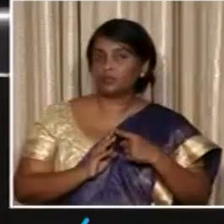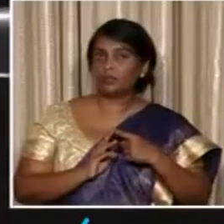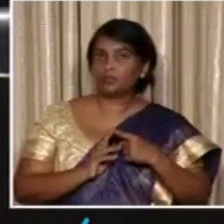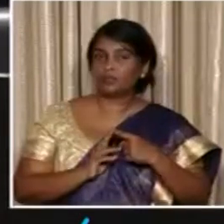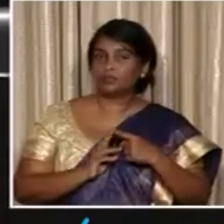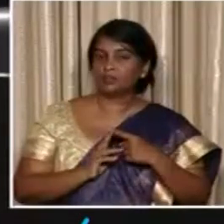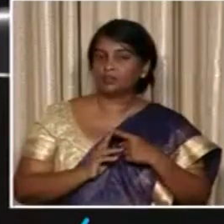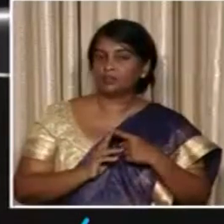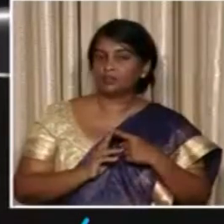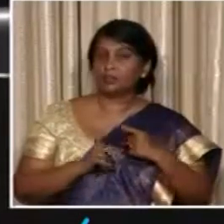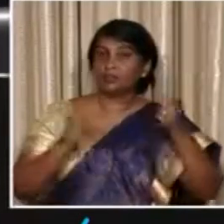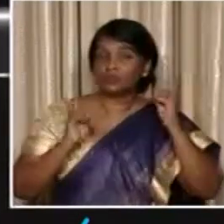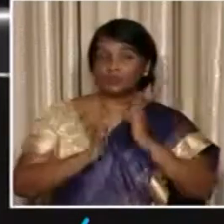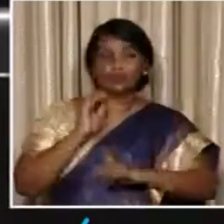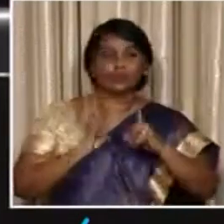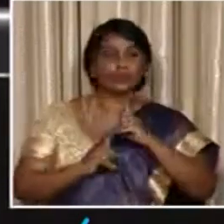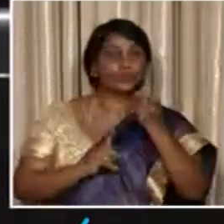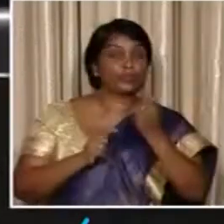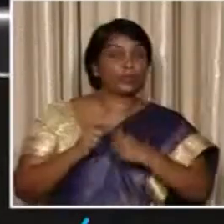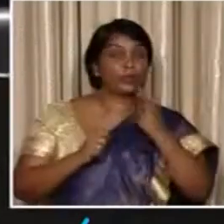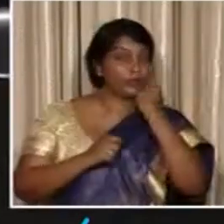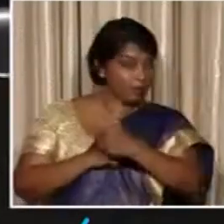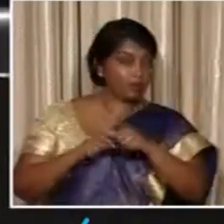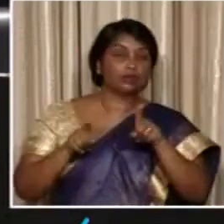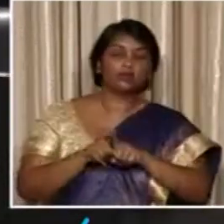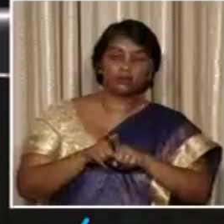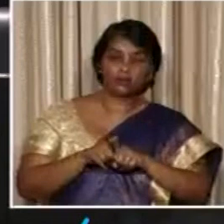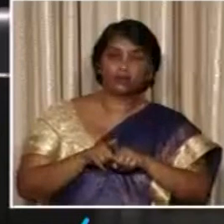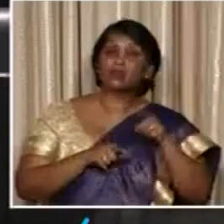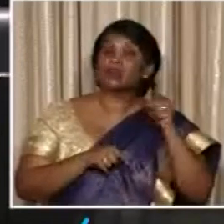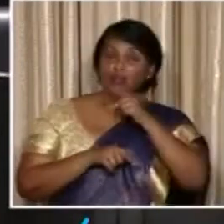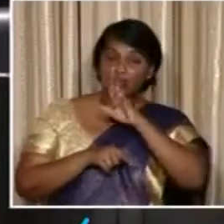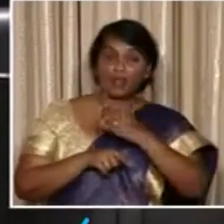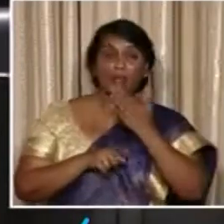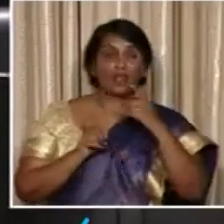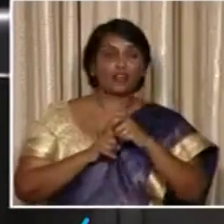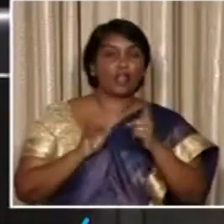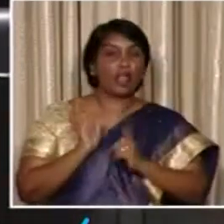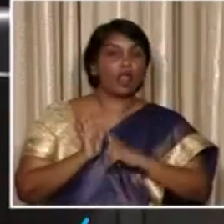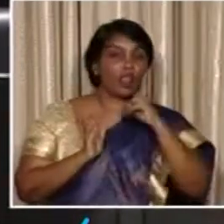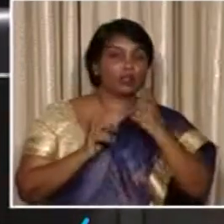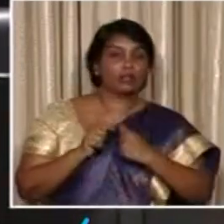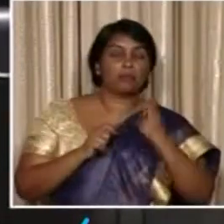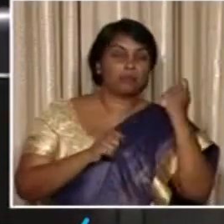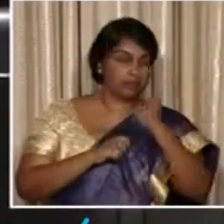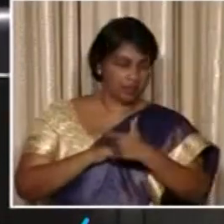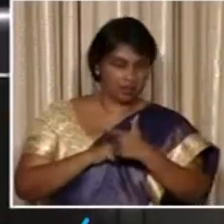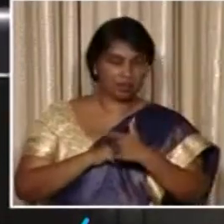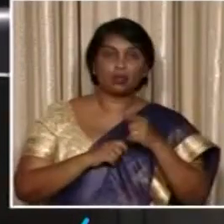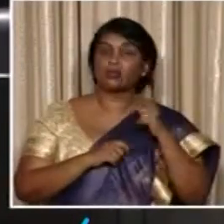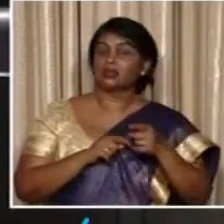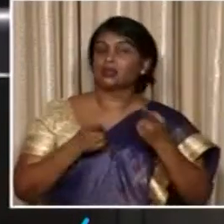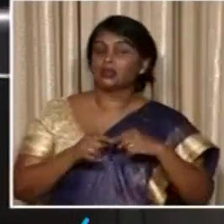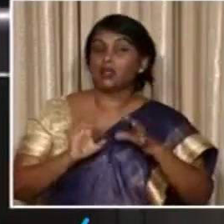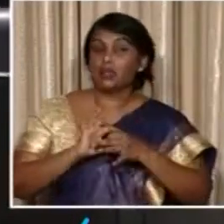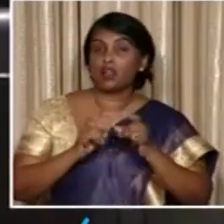මේ මොනවාද ක්‍රීඩා අමාත්‍යාංශයෙන් මුදල ගෙවනවට අමතරව ඔහු වෙනුවෙන් ඇමරිකන් ඩොලර් ලක්ෂයක මුදලක් ලබලා දීලා තියෙනවා. ඊළඟ